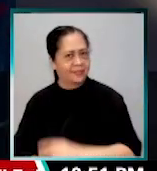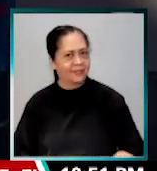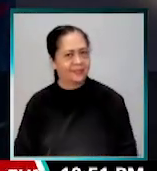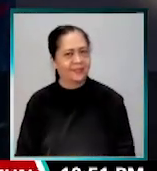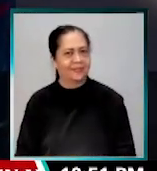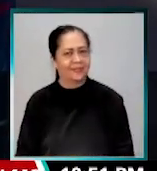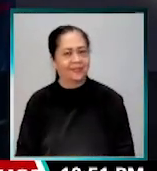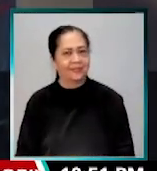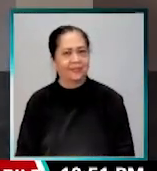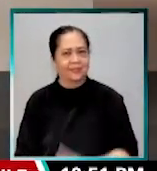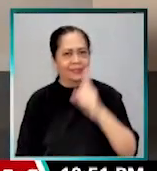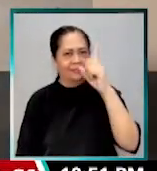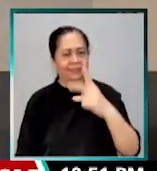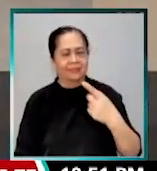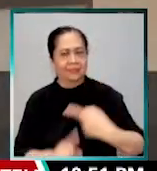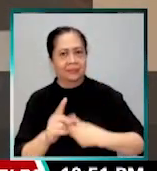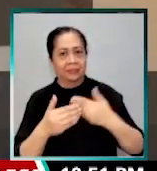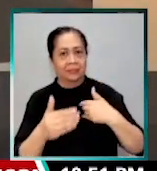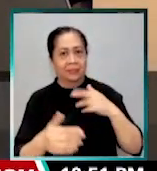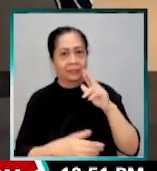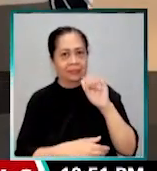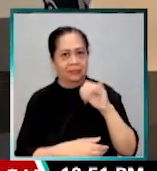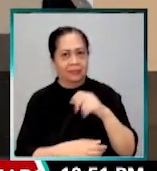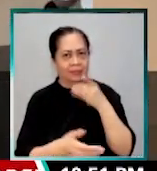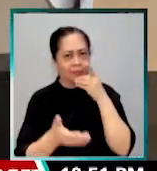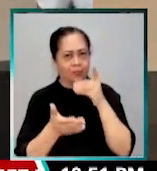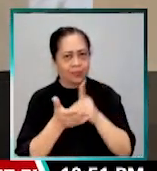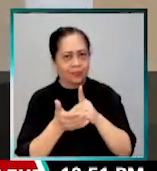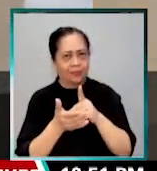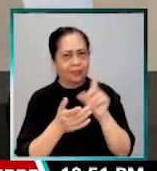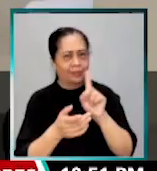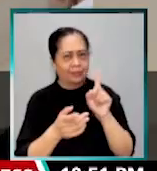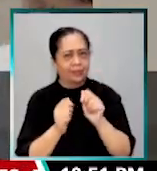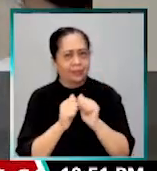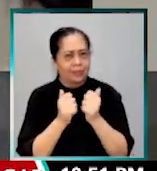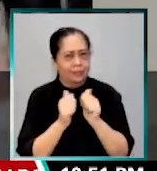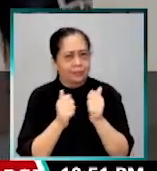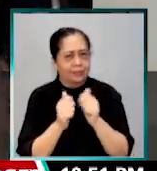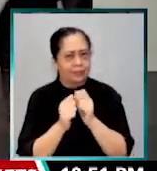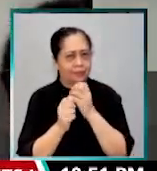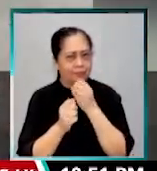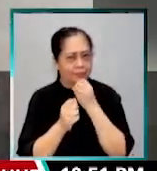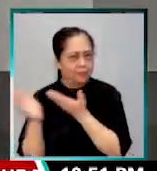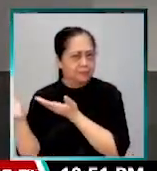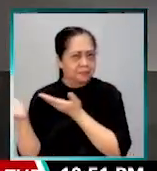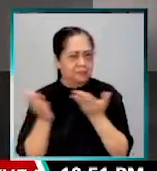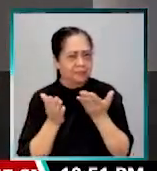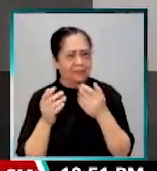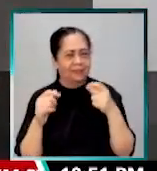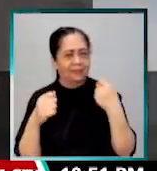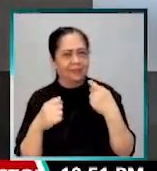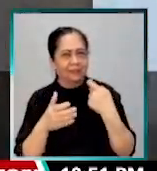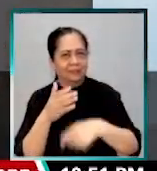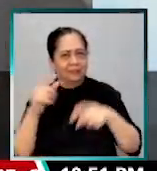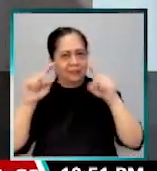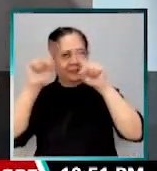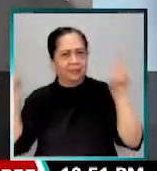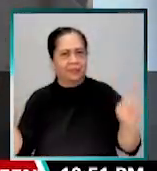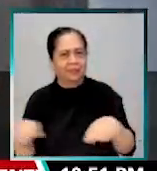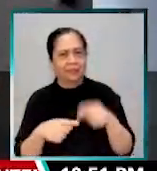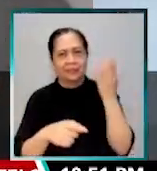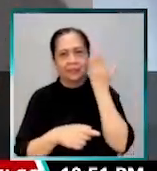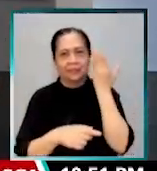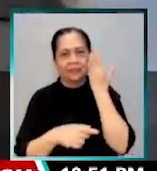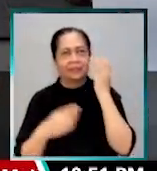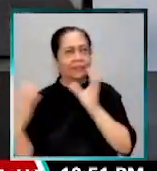Kalahating buwan bago ang paraffle, dinocument na ni Ian kung paano niya iuuwi ang premyo. Kunwari, binubuhat ang